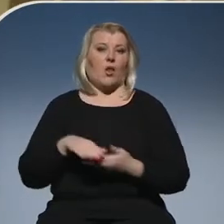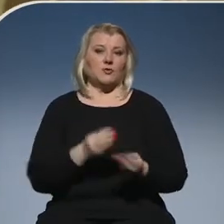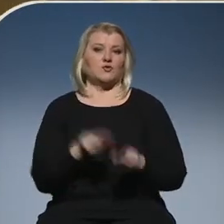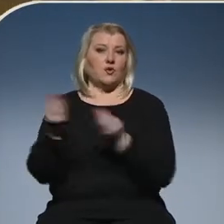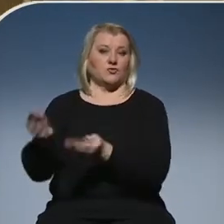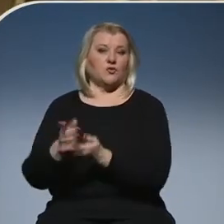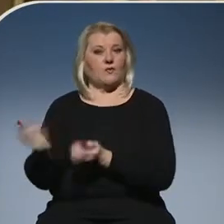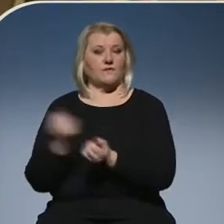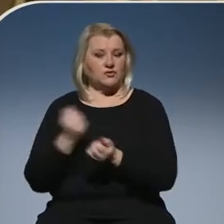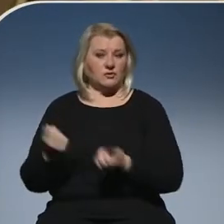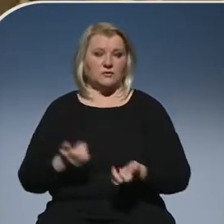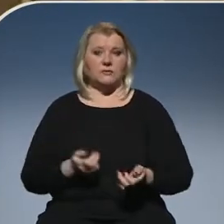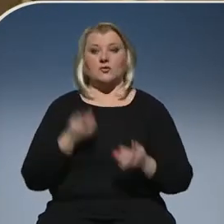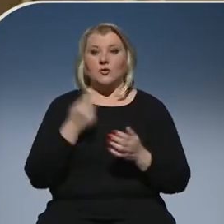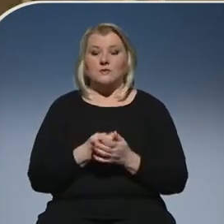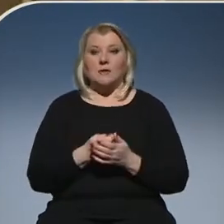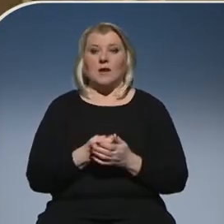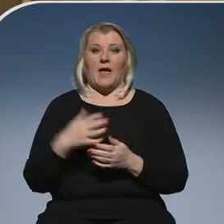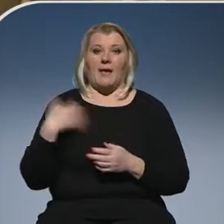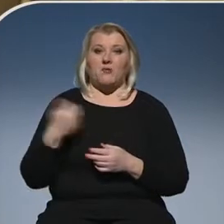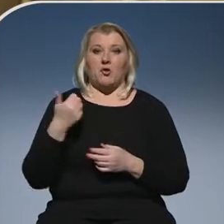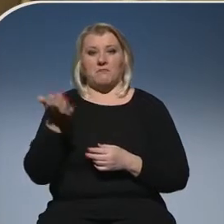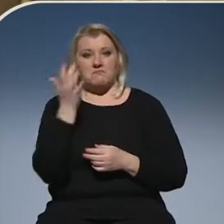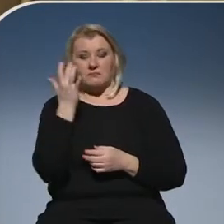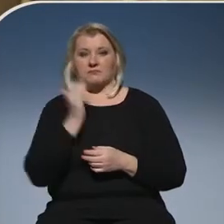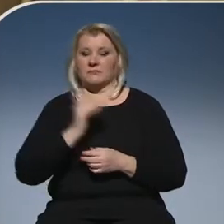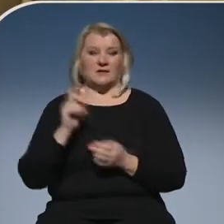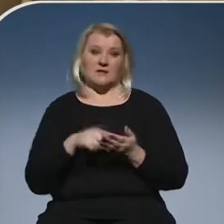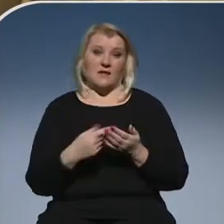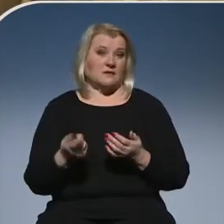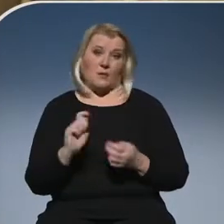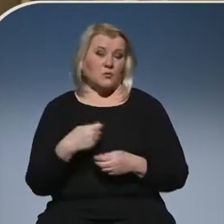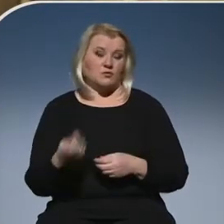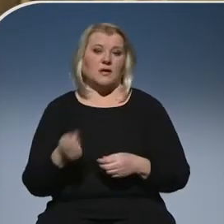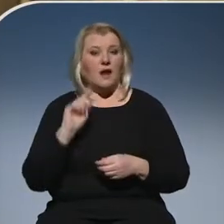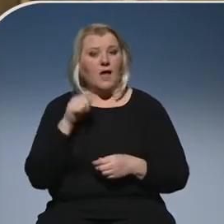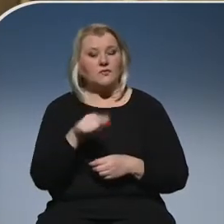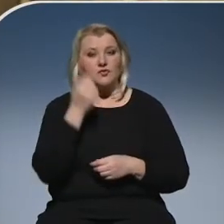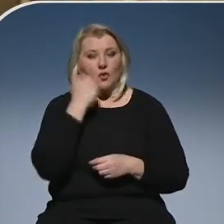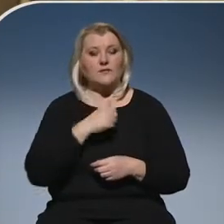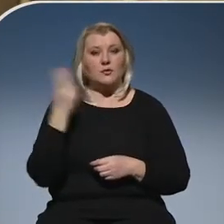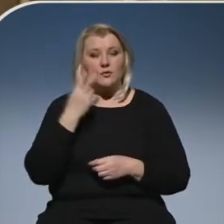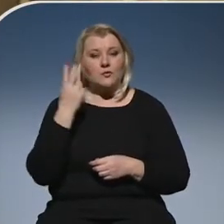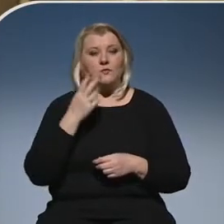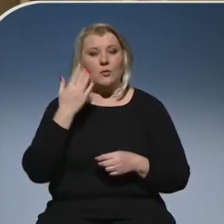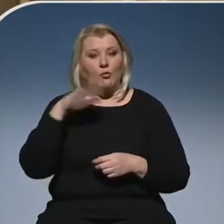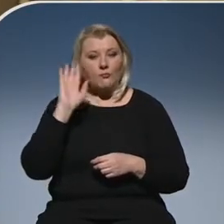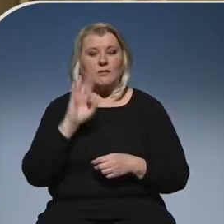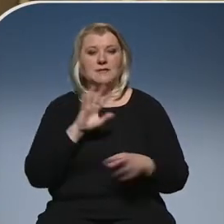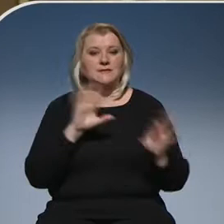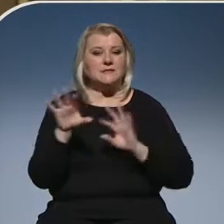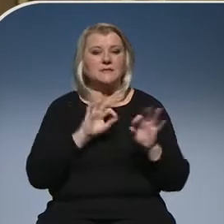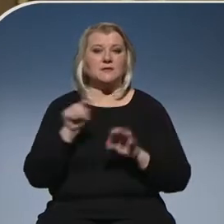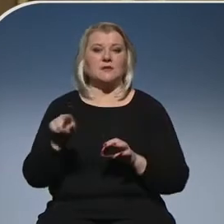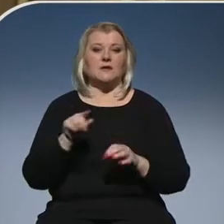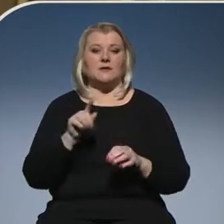být nutně ekonomický guru, spíš člověk, který dokáže dobře zjistit vaše potřeby, vaše